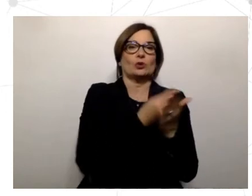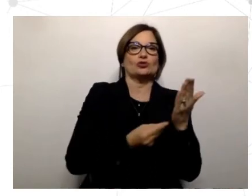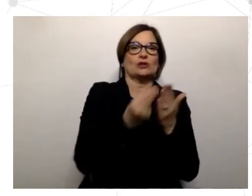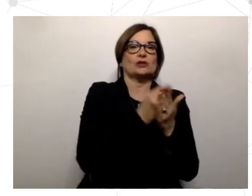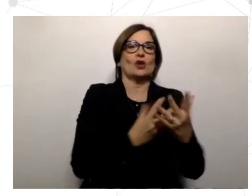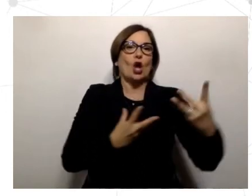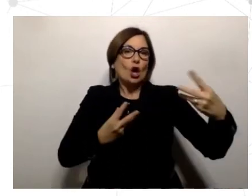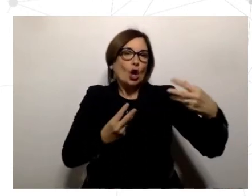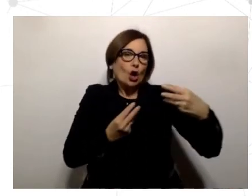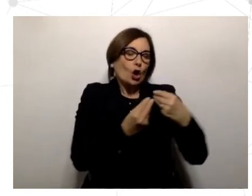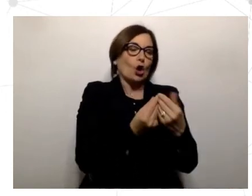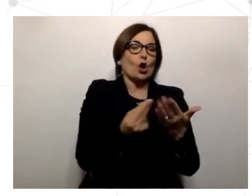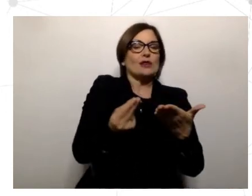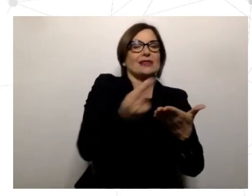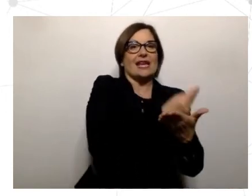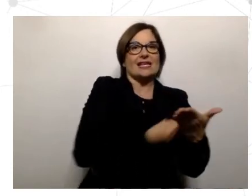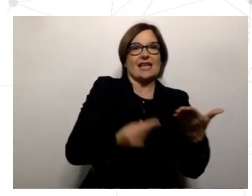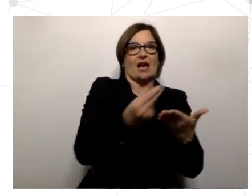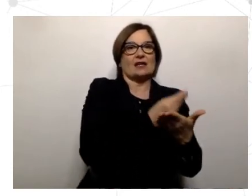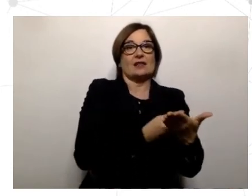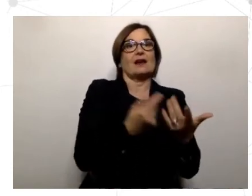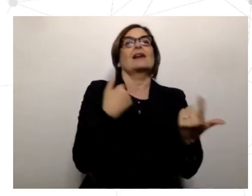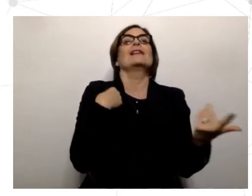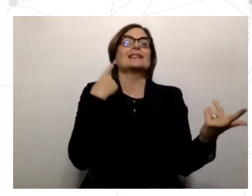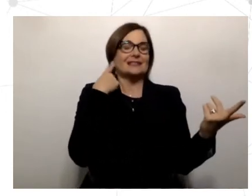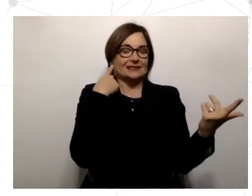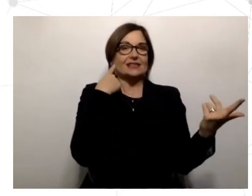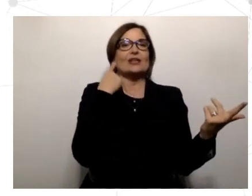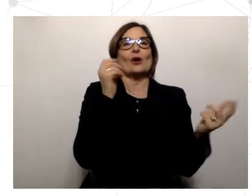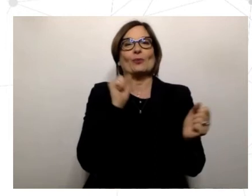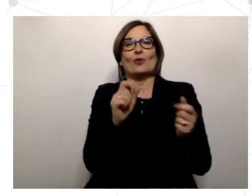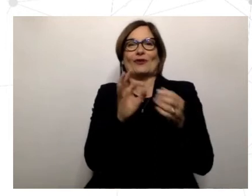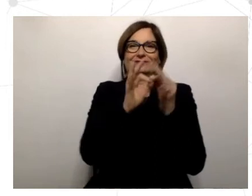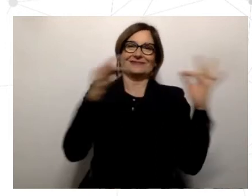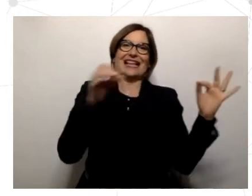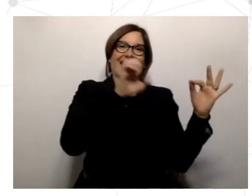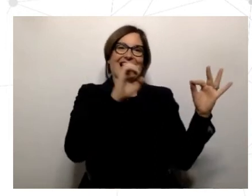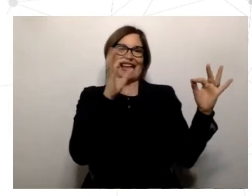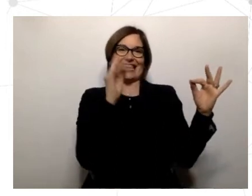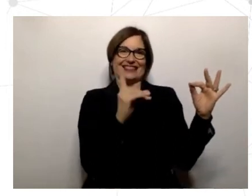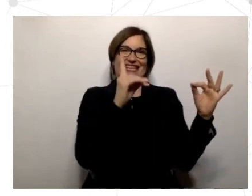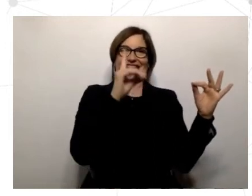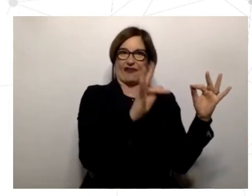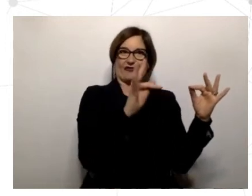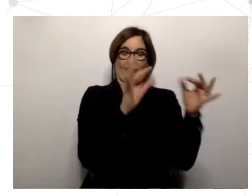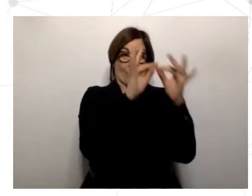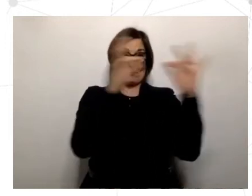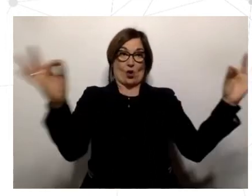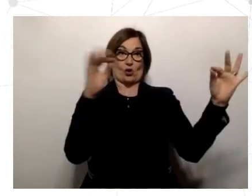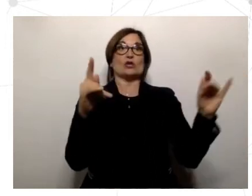e ci sentiamo molto rappresentati dal motto dell'EDF, che è niente su di noi senza di